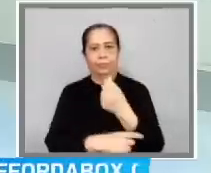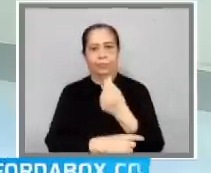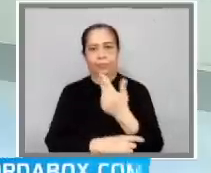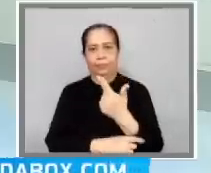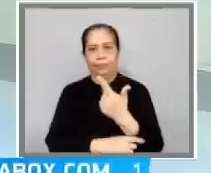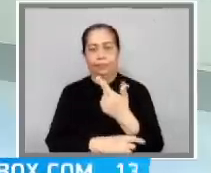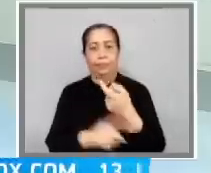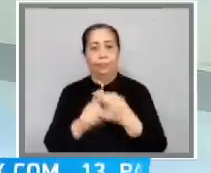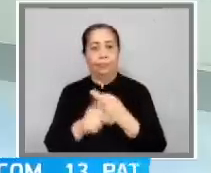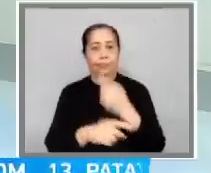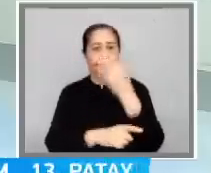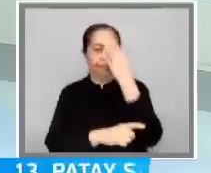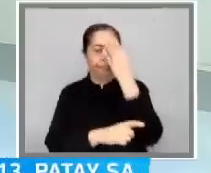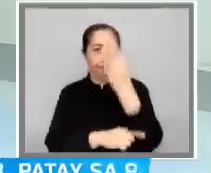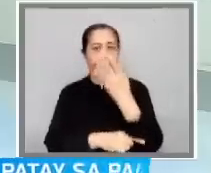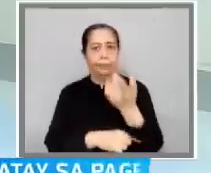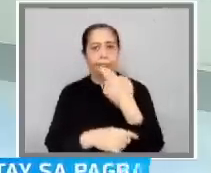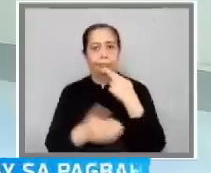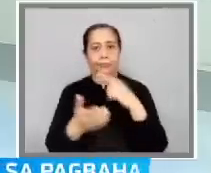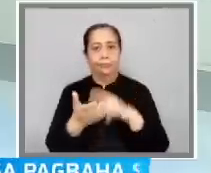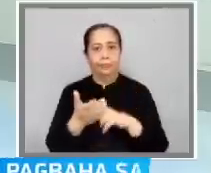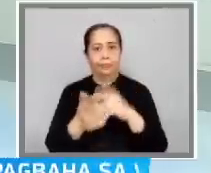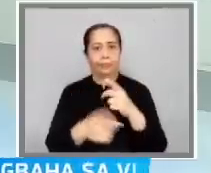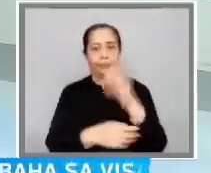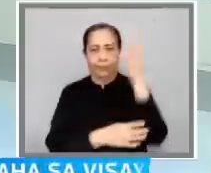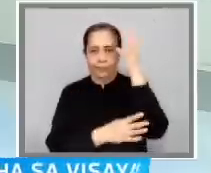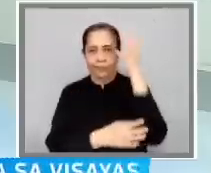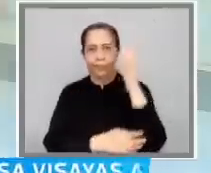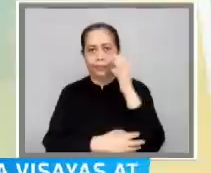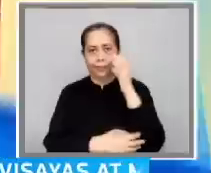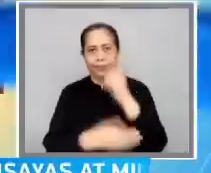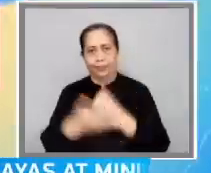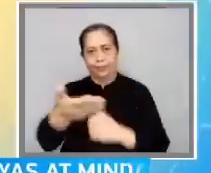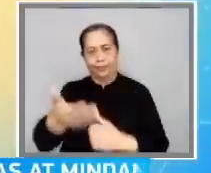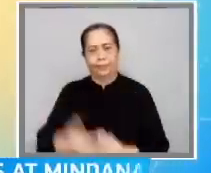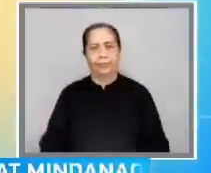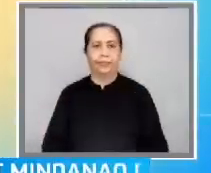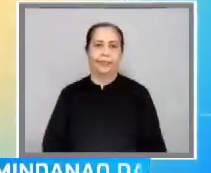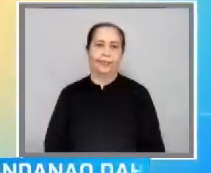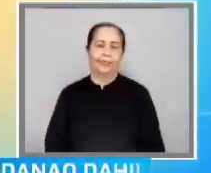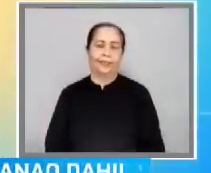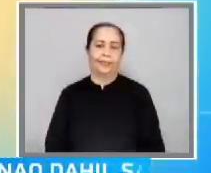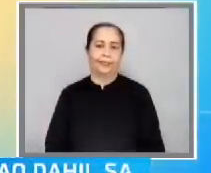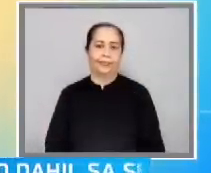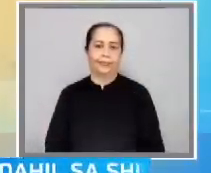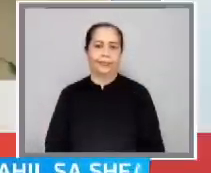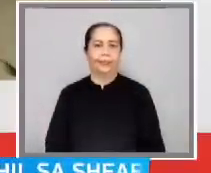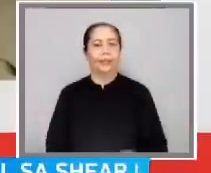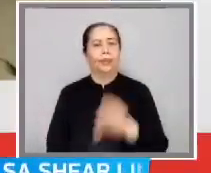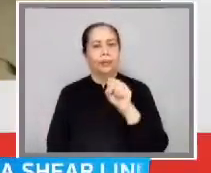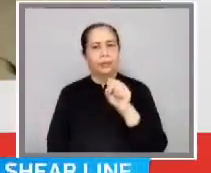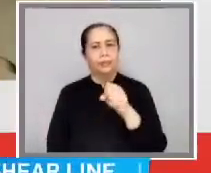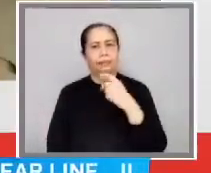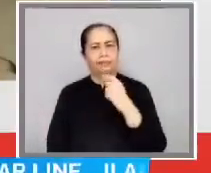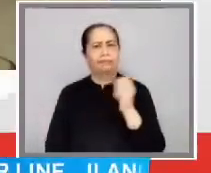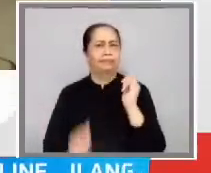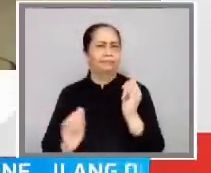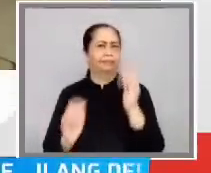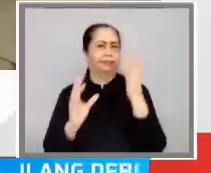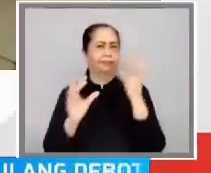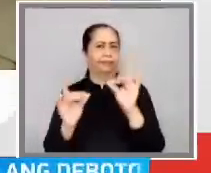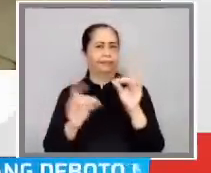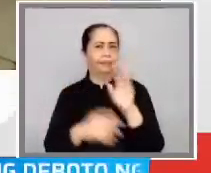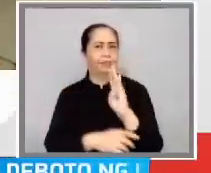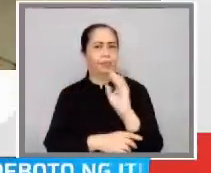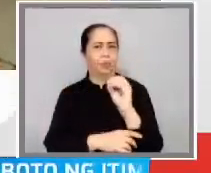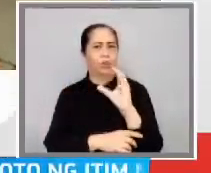sa Bukawi, Bulacan, may ulat on the spot si Cedric Castillo. Cedric? Yes, Tony, hindi naman daw bago itong Bukawi, Bulacan